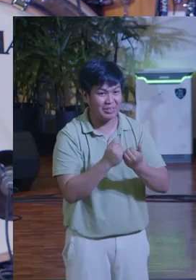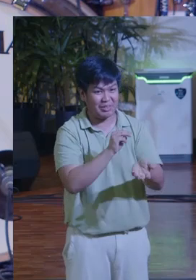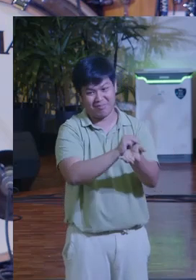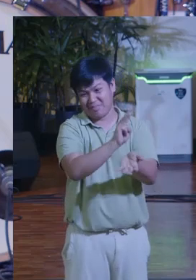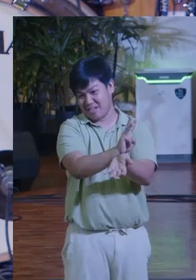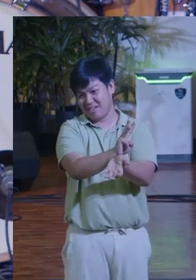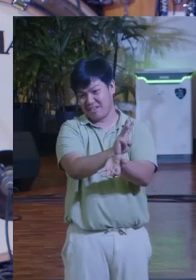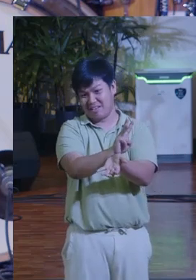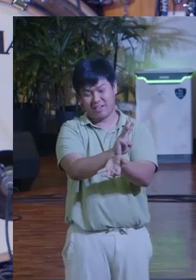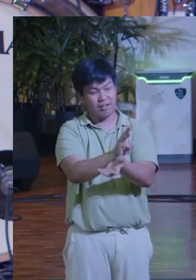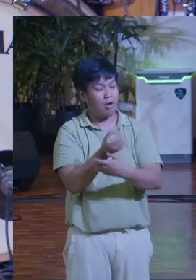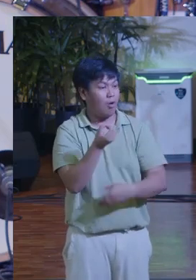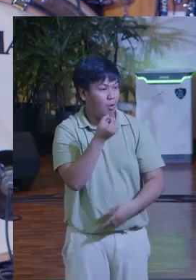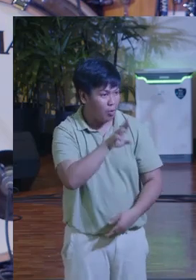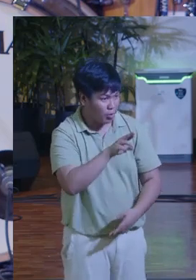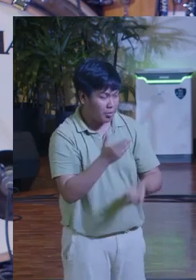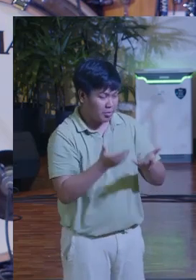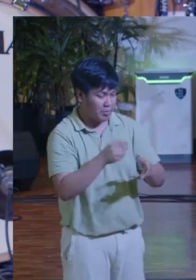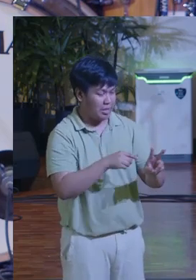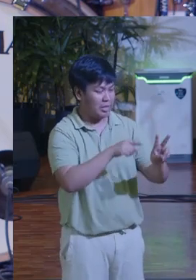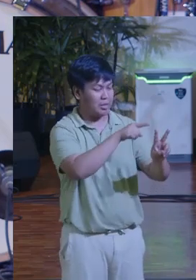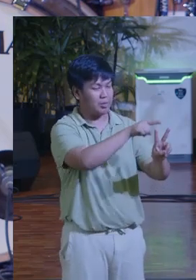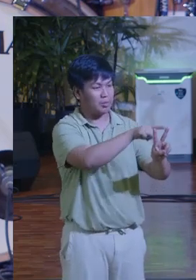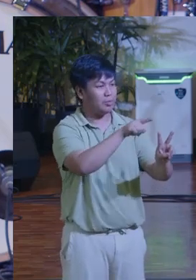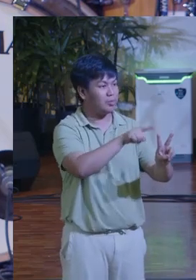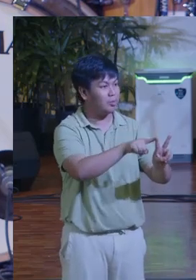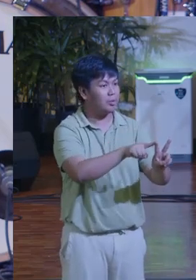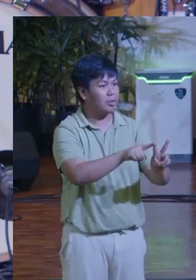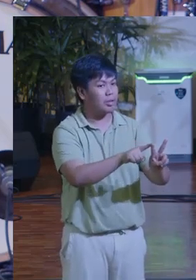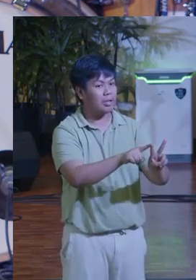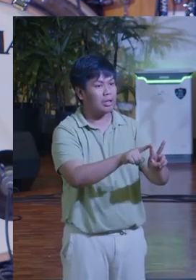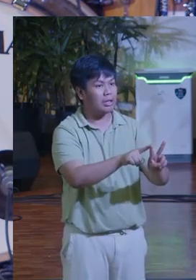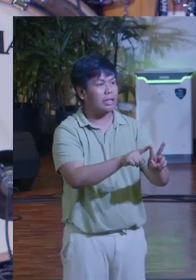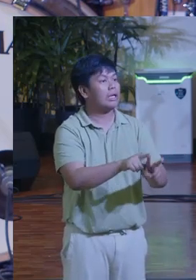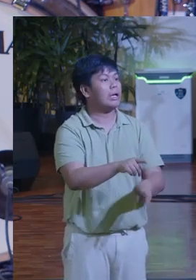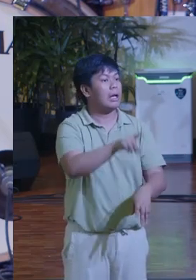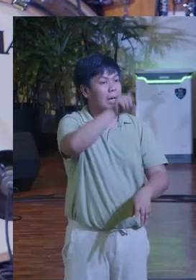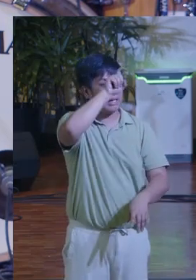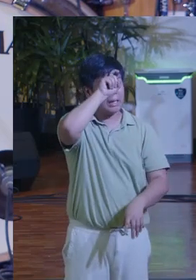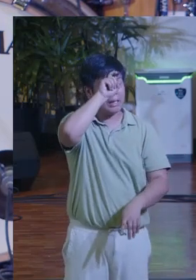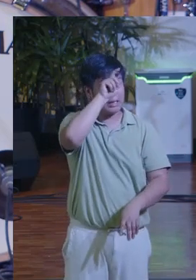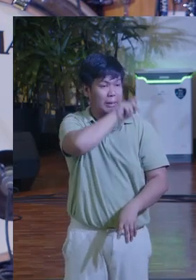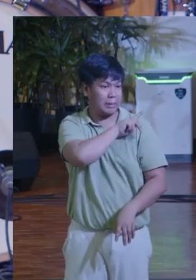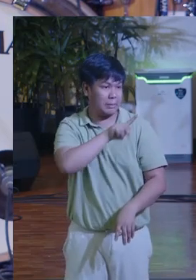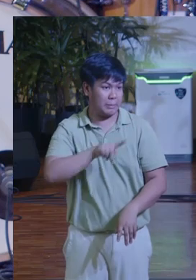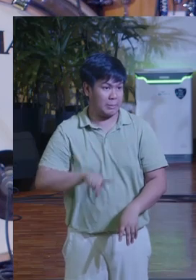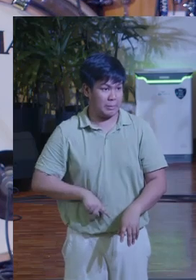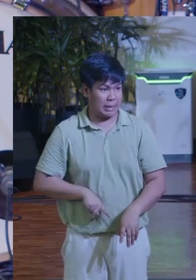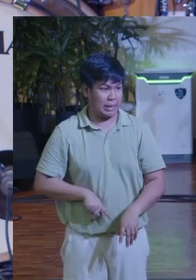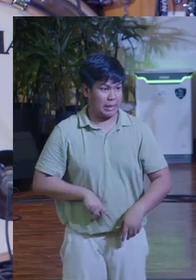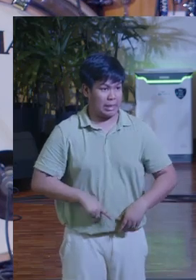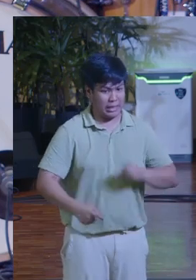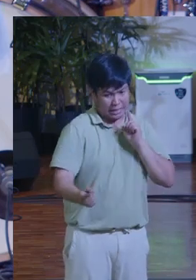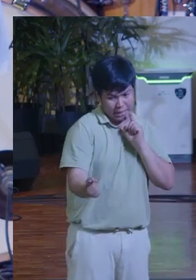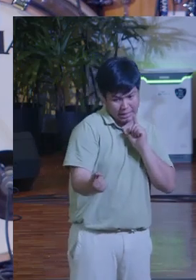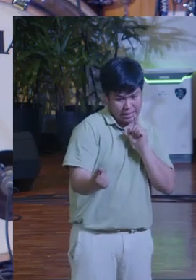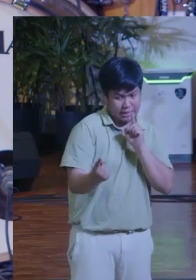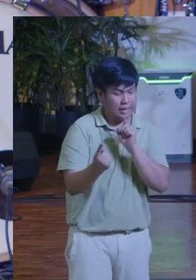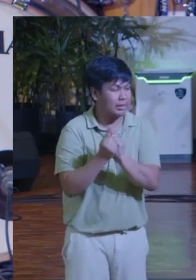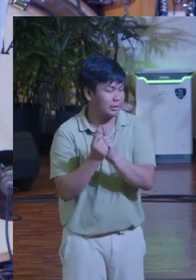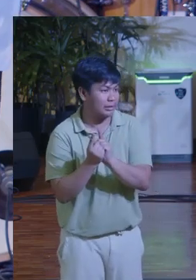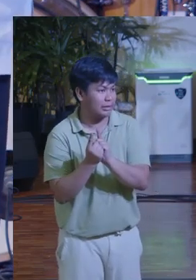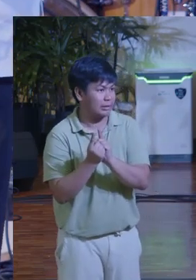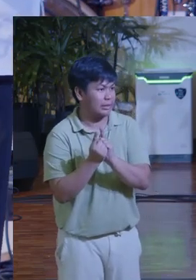malamang, itong dalawang ito ang maaaring nilapitan ni Jochebed para tumulong sa